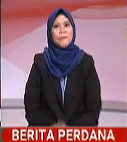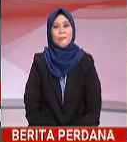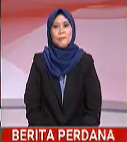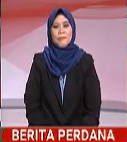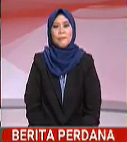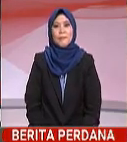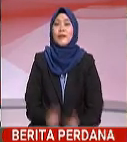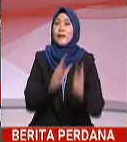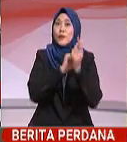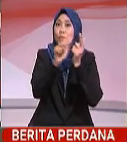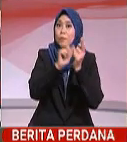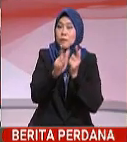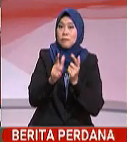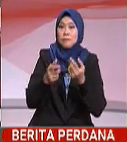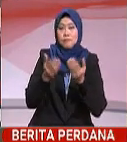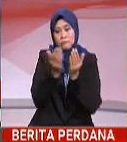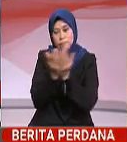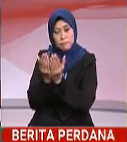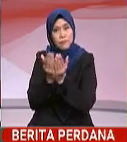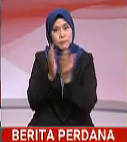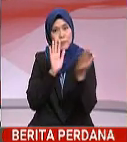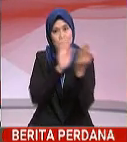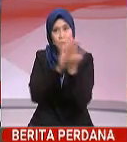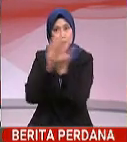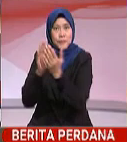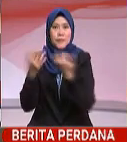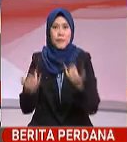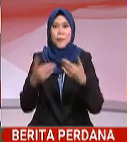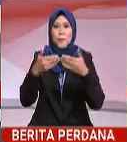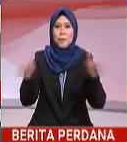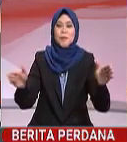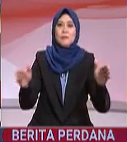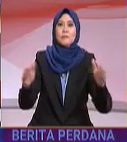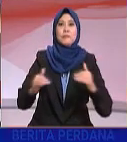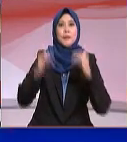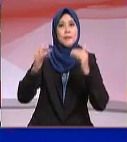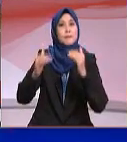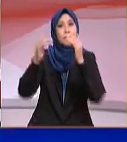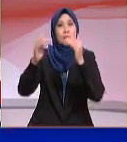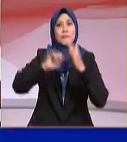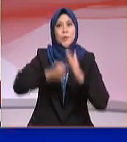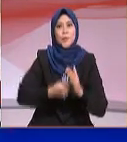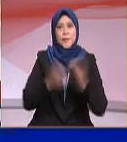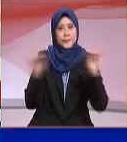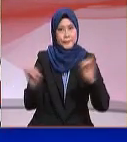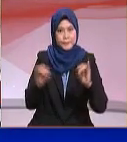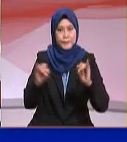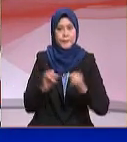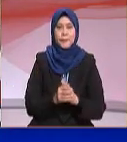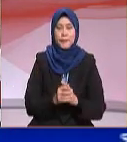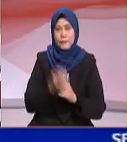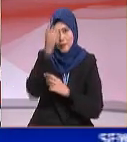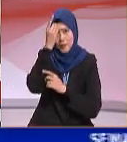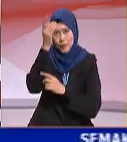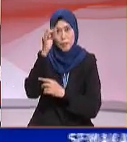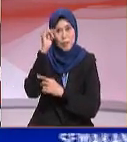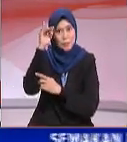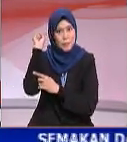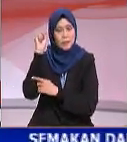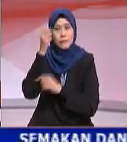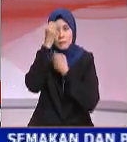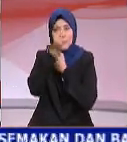Kebenaran diberi kerana sesi pembelajaran bersemuka dibuka semula secara berperingkat bermula Isnin ini. Datuk Sri Ismail Sabri